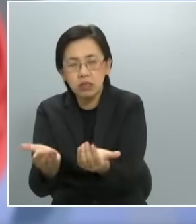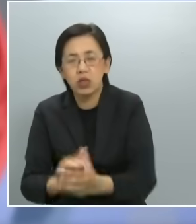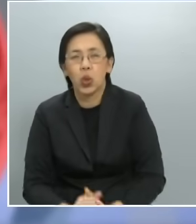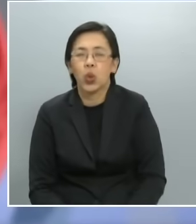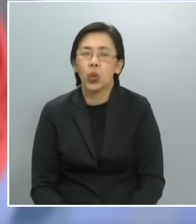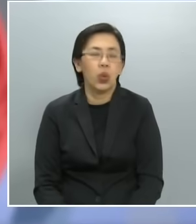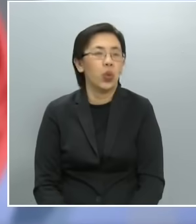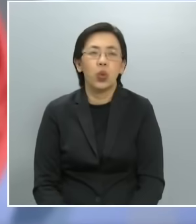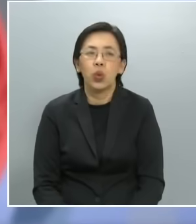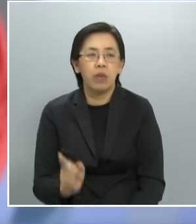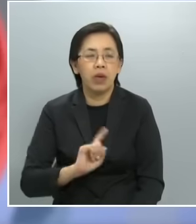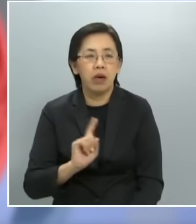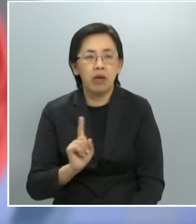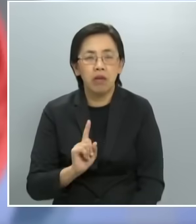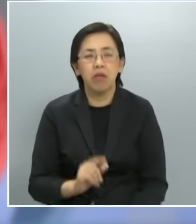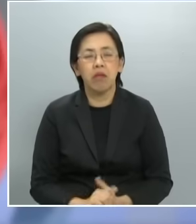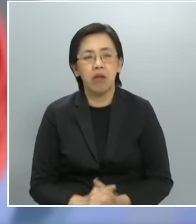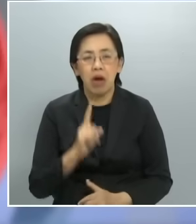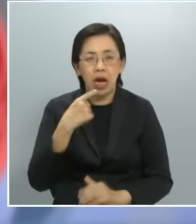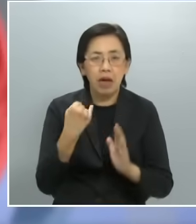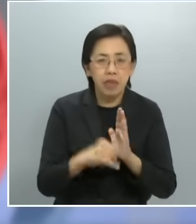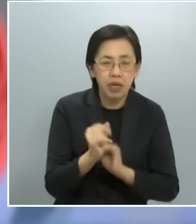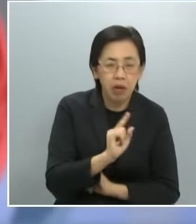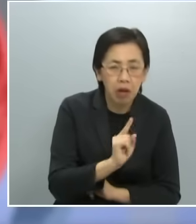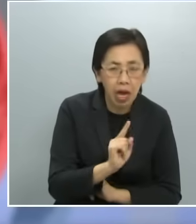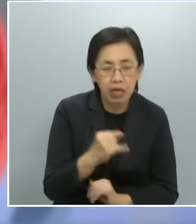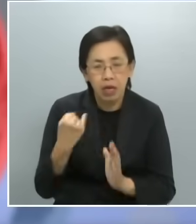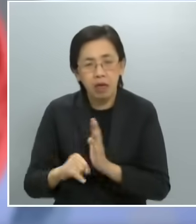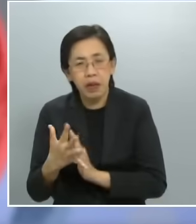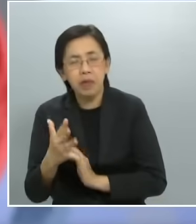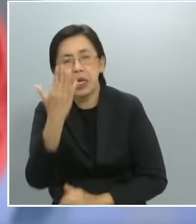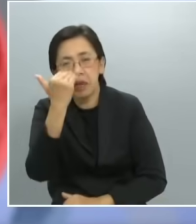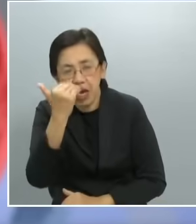เพราะว่าการจะบอกว่าใครผิดเพราะอะไรหรือไม่เพราะอะไรเนี่ยก็ต้องดูละเอียดจริงๆ